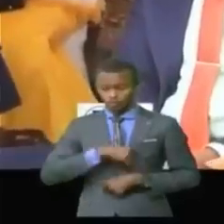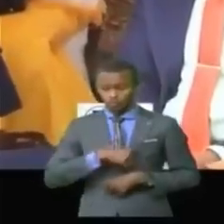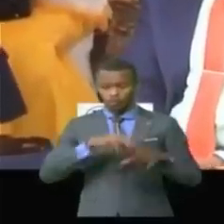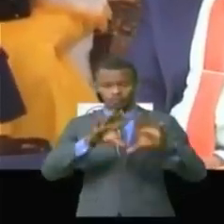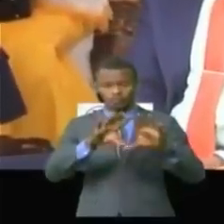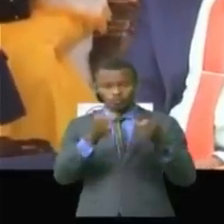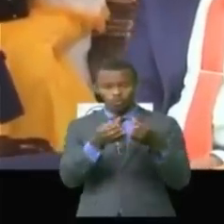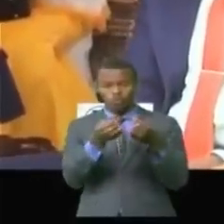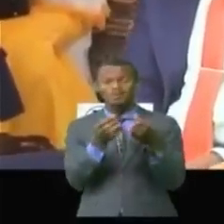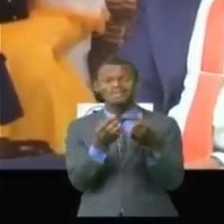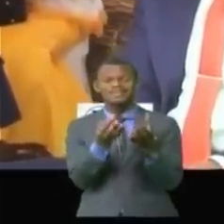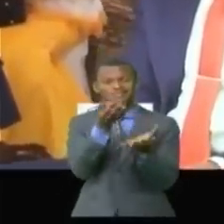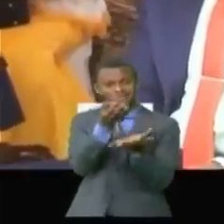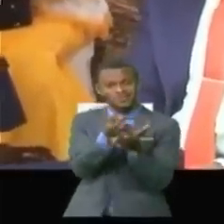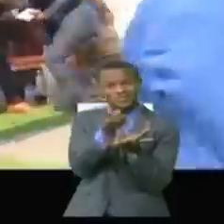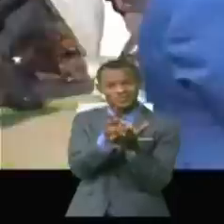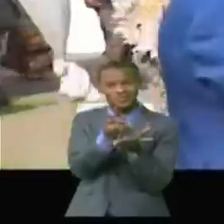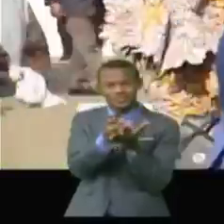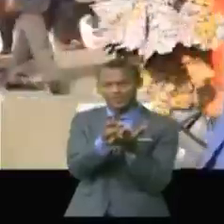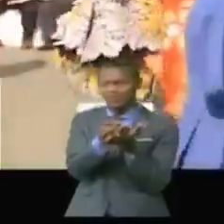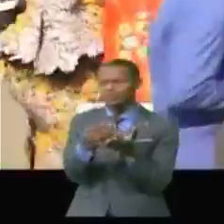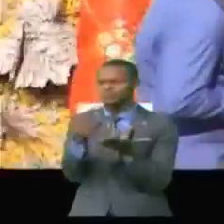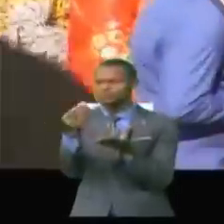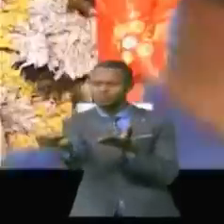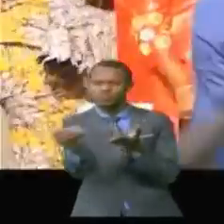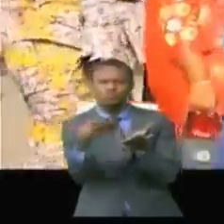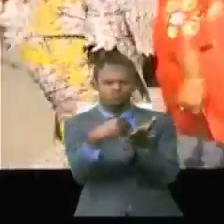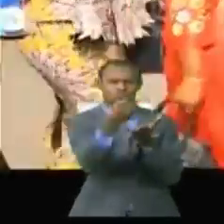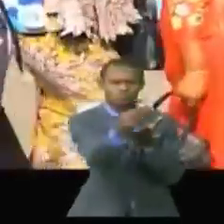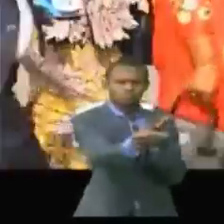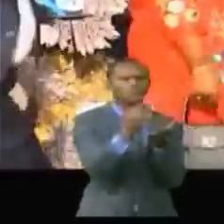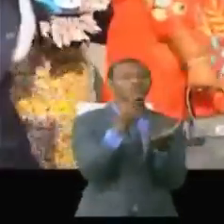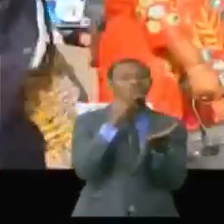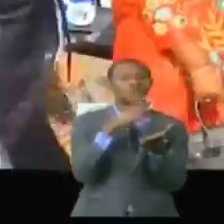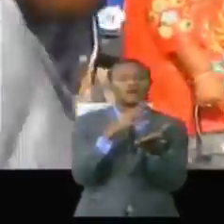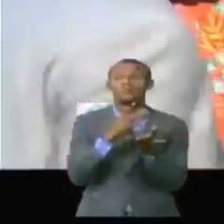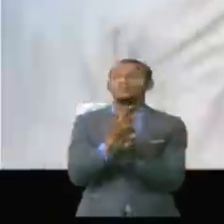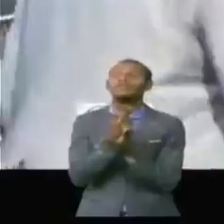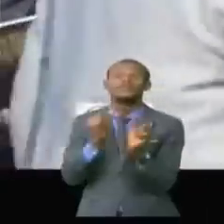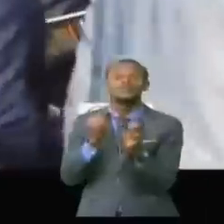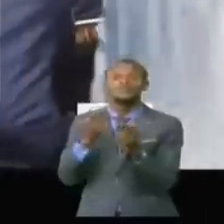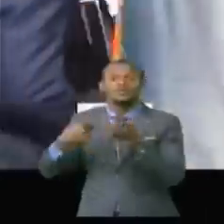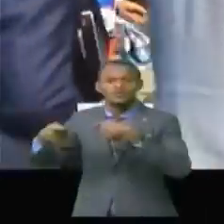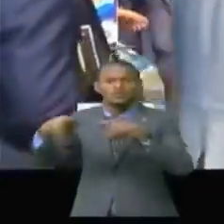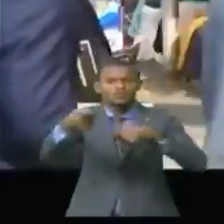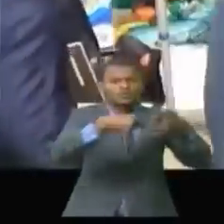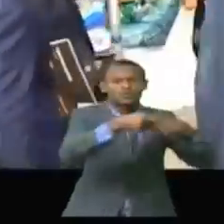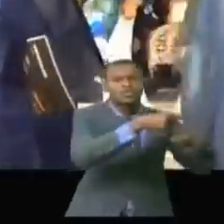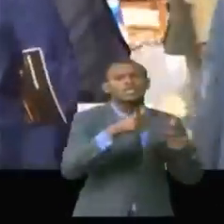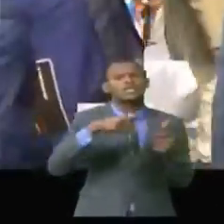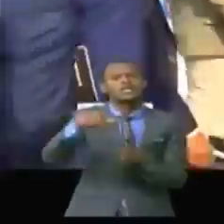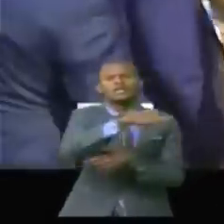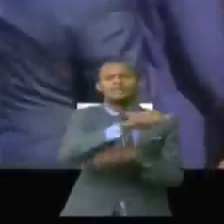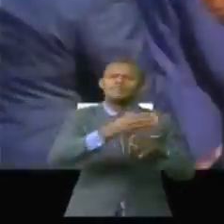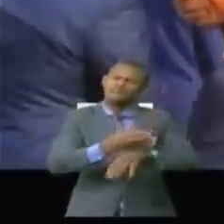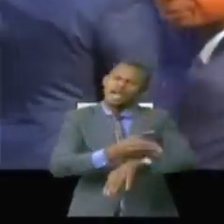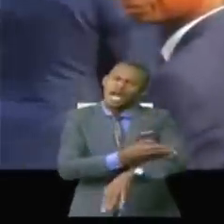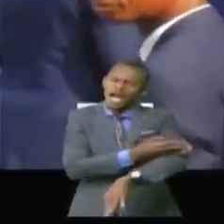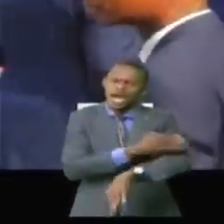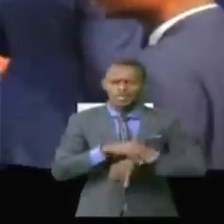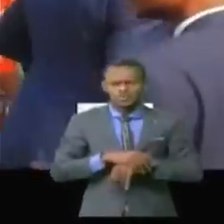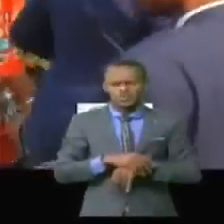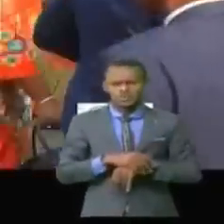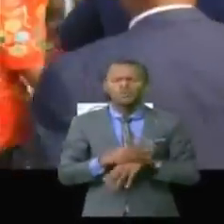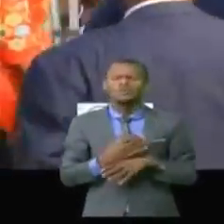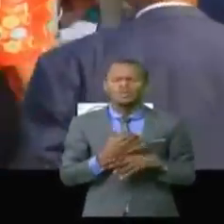africaines est de contribuer au bien-être social et économique des femmes, de leurs familles et de leurs communautés. De plus, elle a noté que